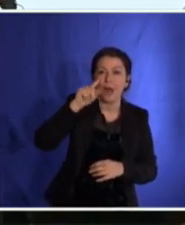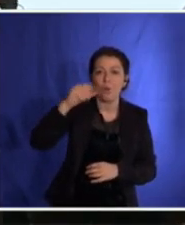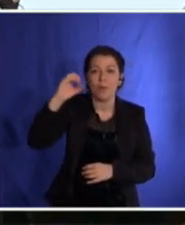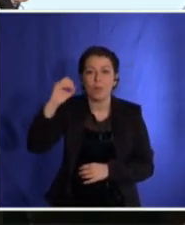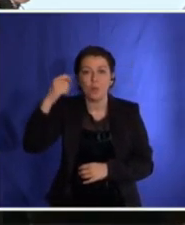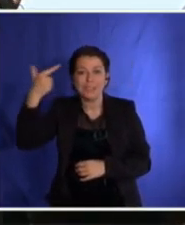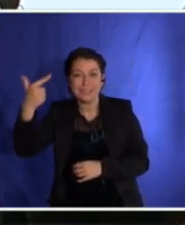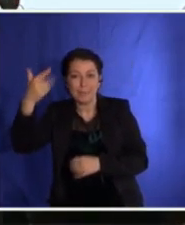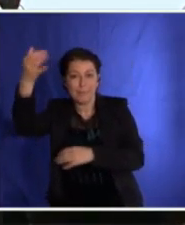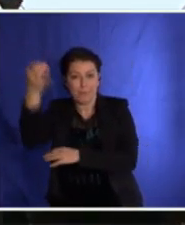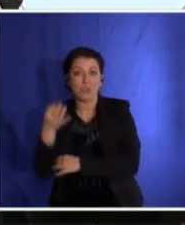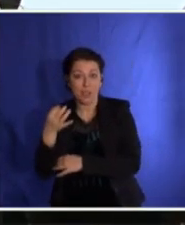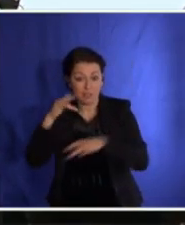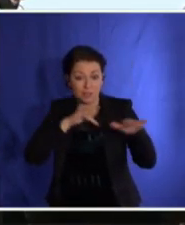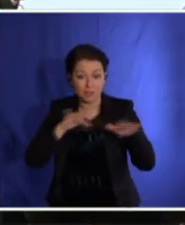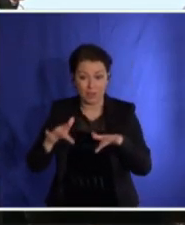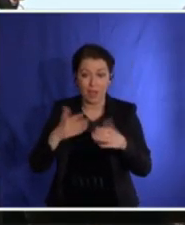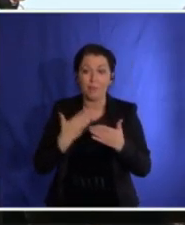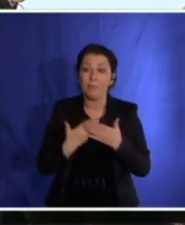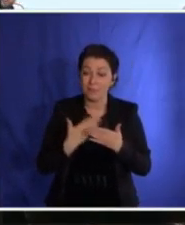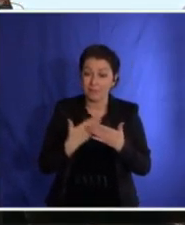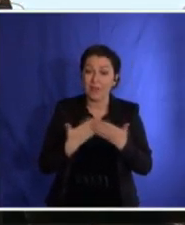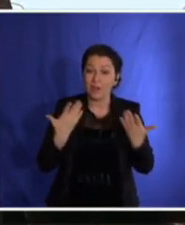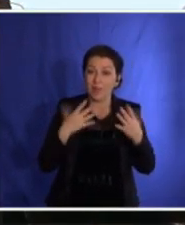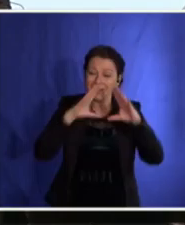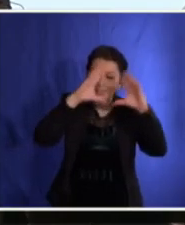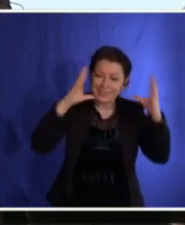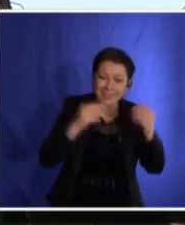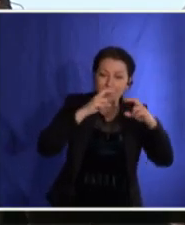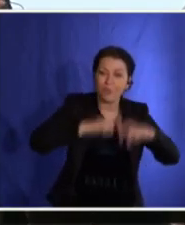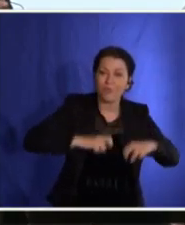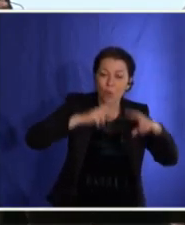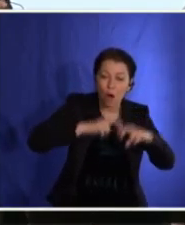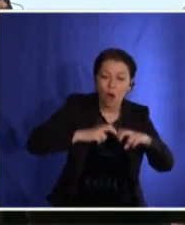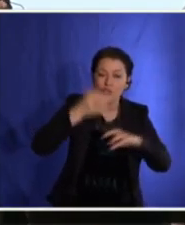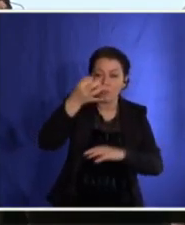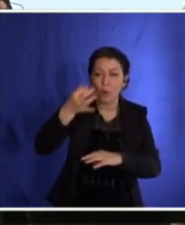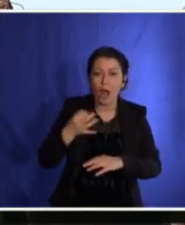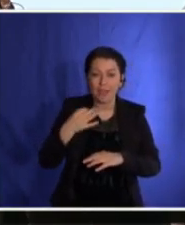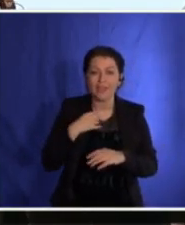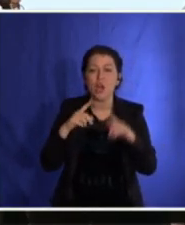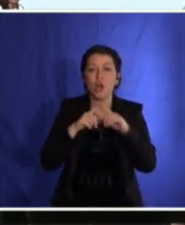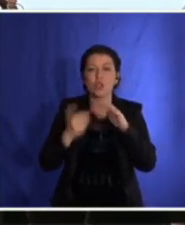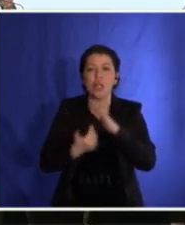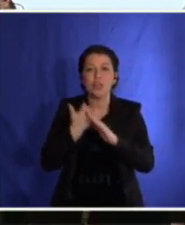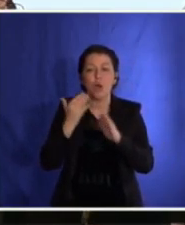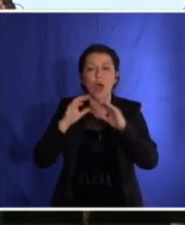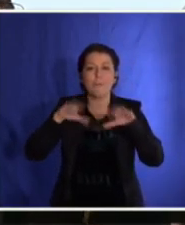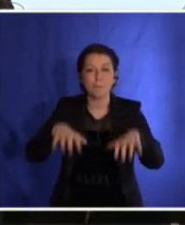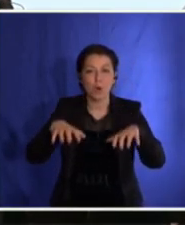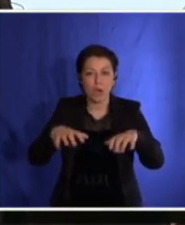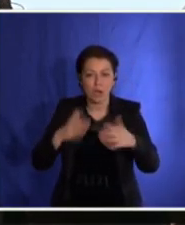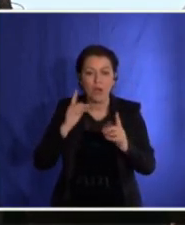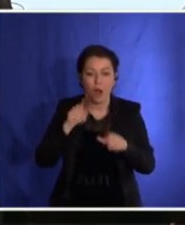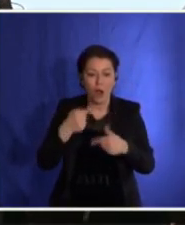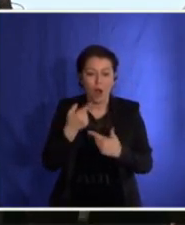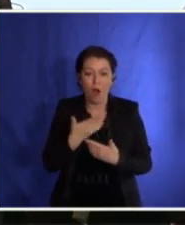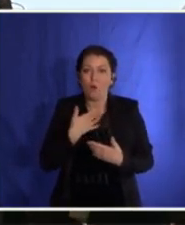wirbt einen Großteil der gesamten Forschungsprojekte das ISTA ein in Klosterneuburg. Das ist,